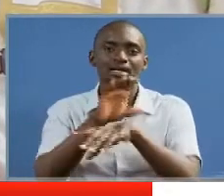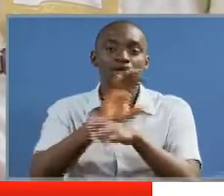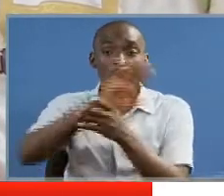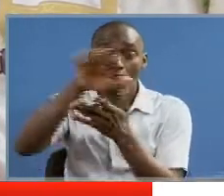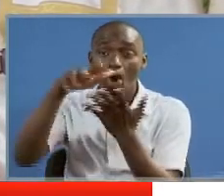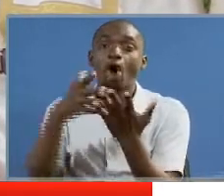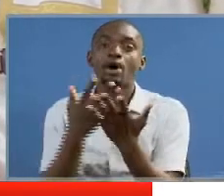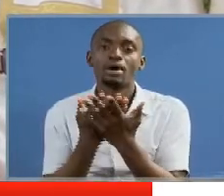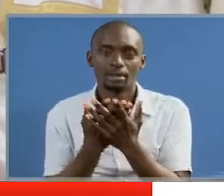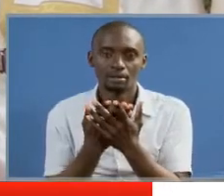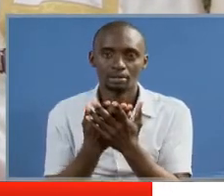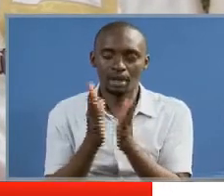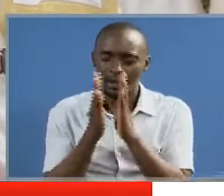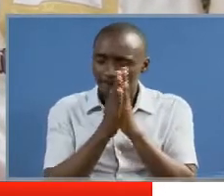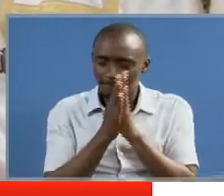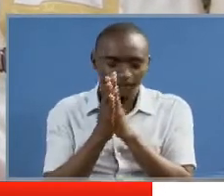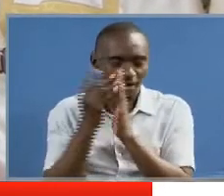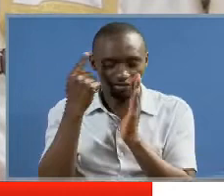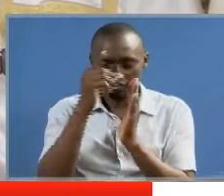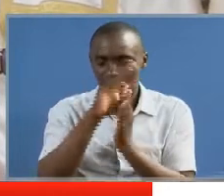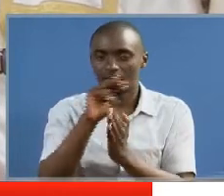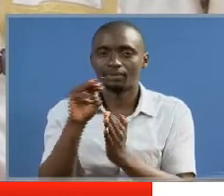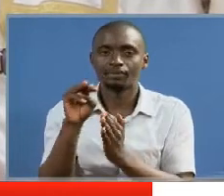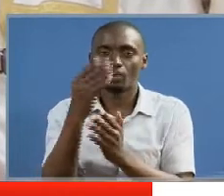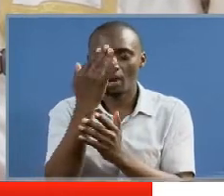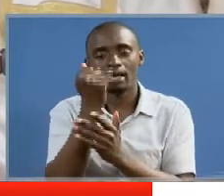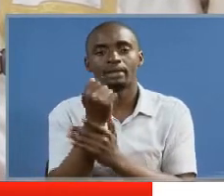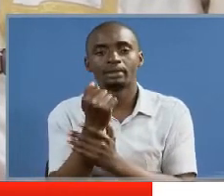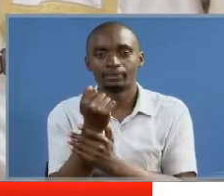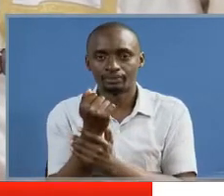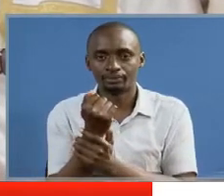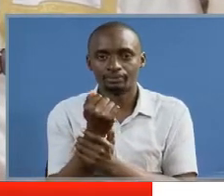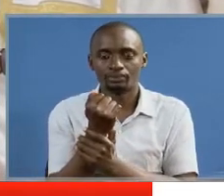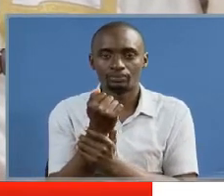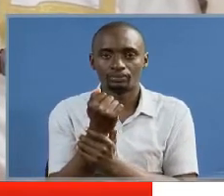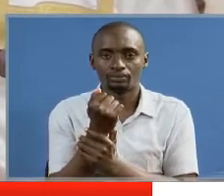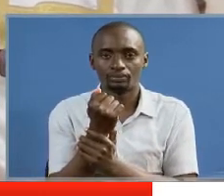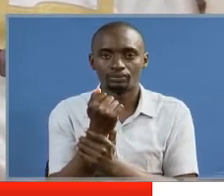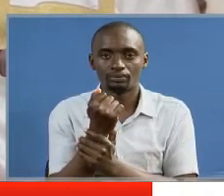wote tuwaombe kwa sababu